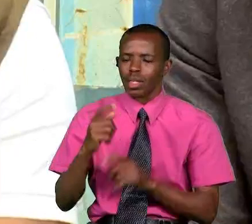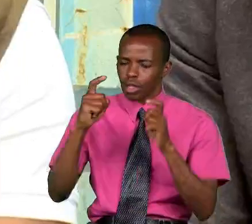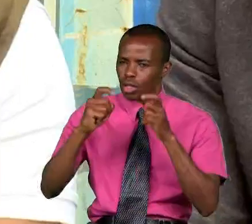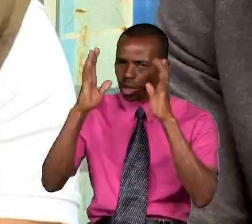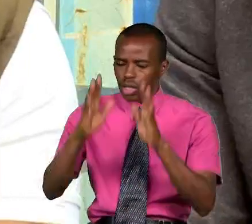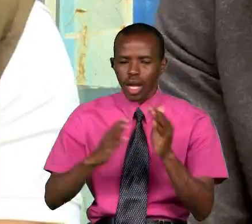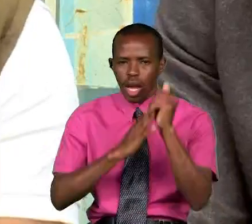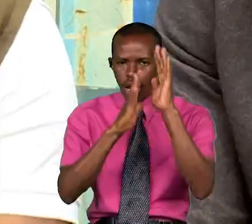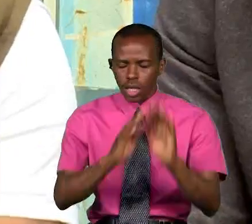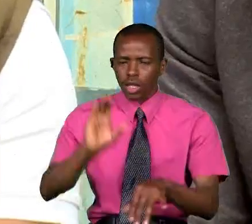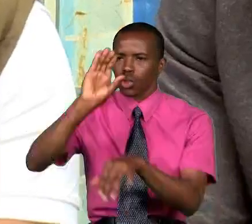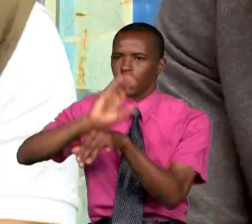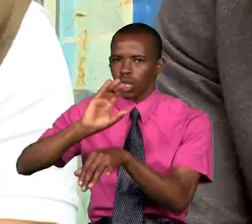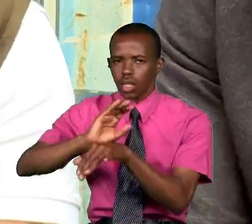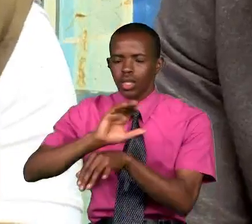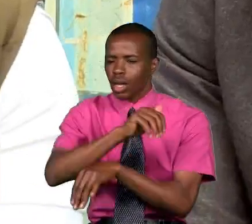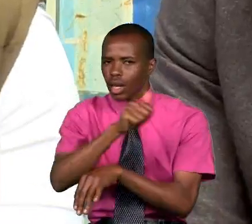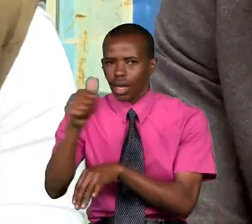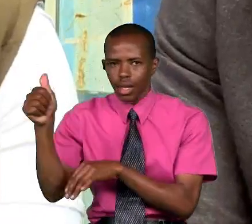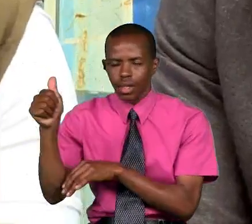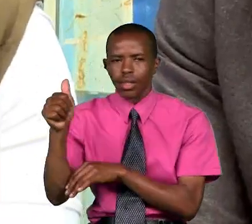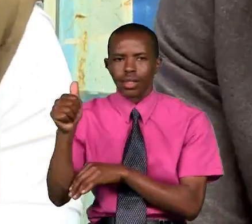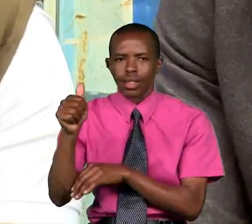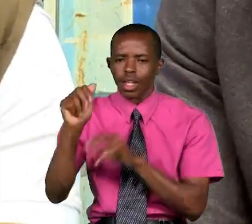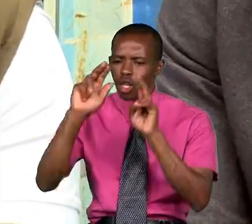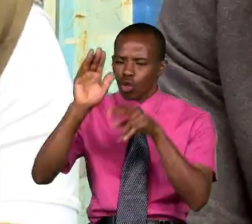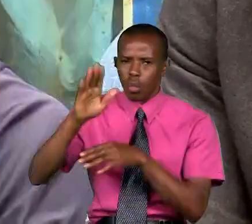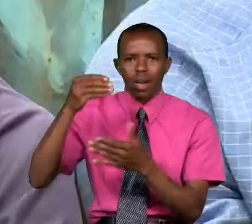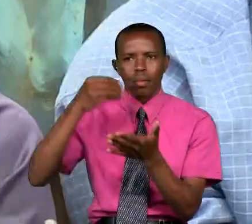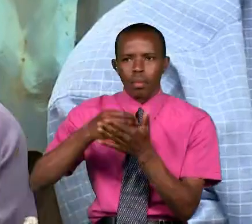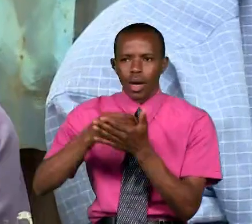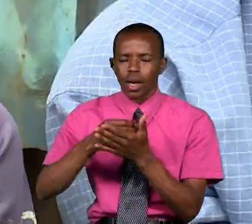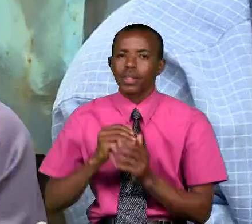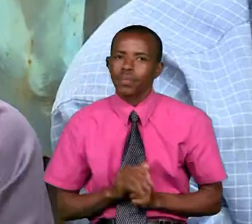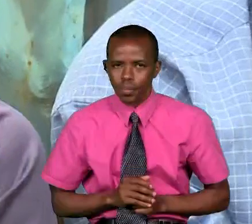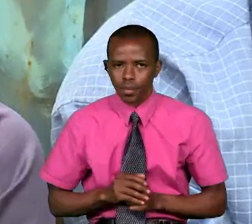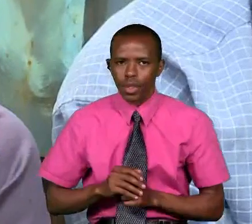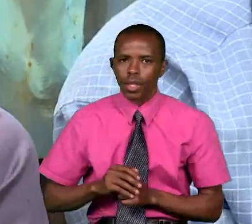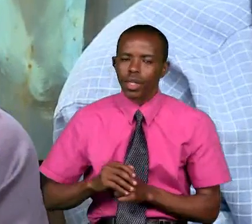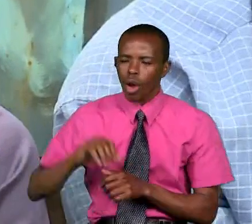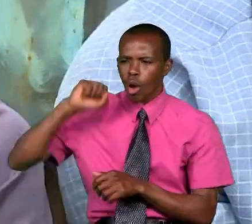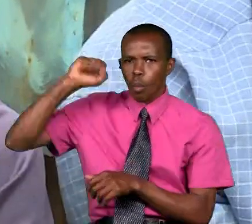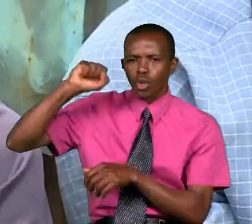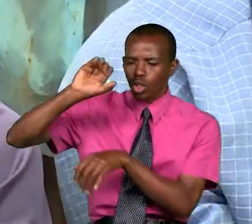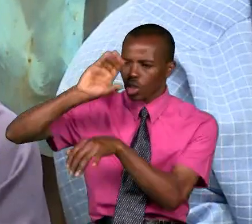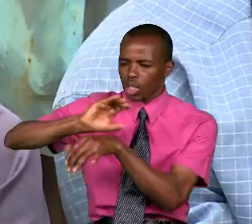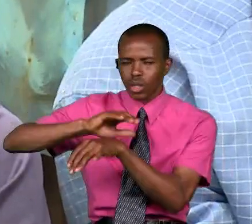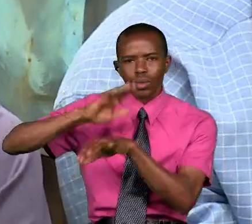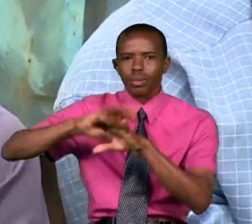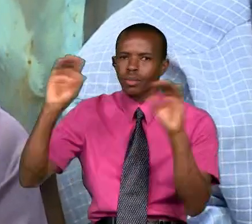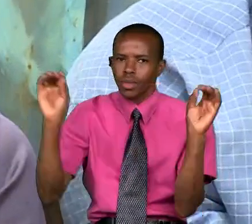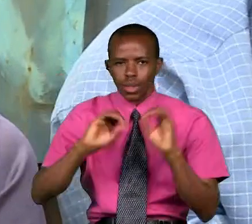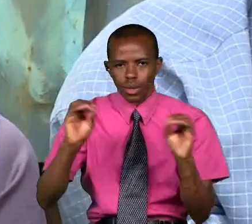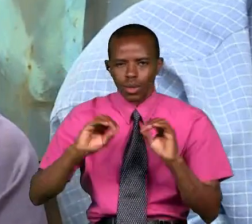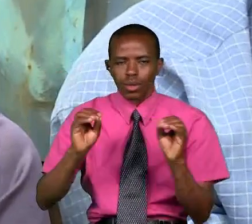wale viongozi wa kanisa wengine mambo yao ni pesa. Sisi kuendeleza siasa katika kanisani sio jambo zuri